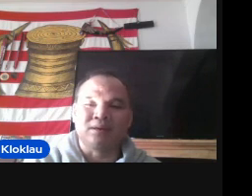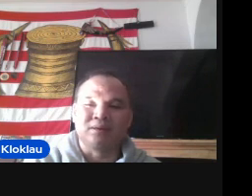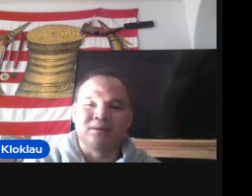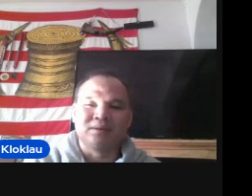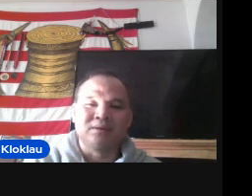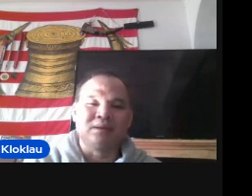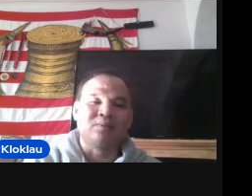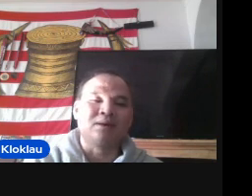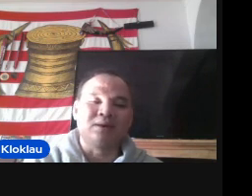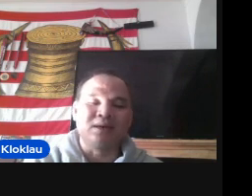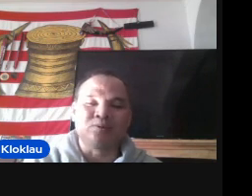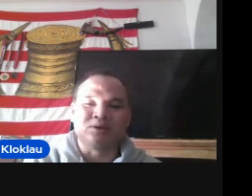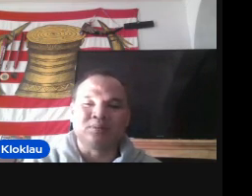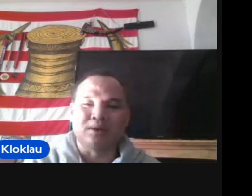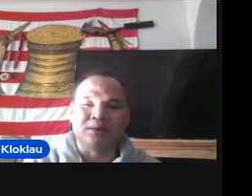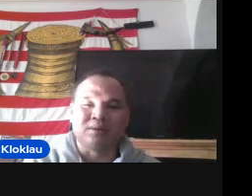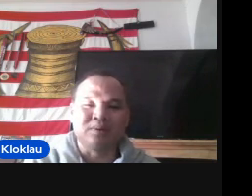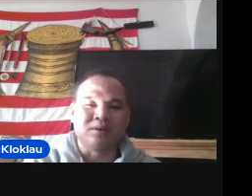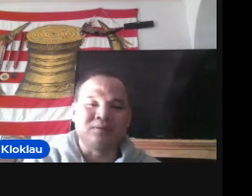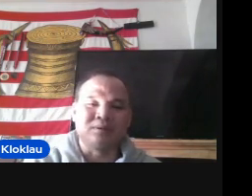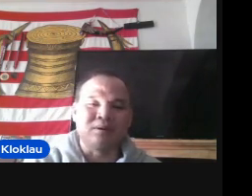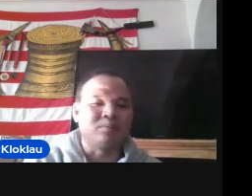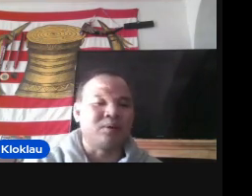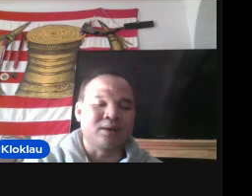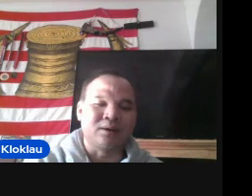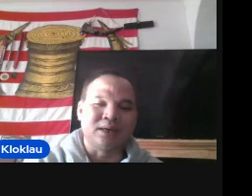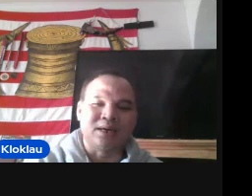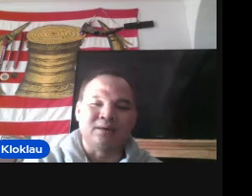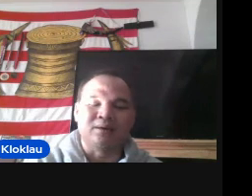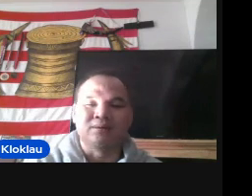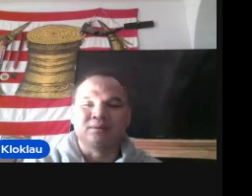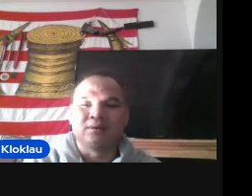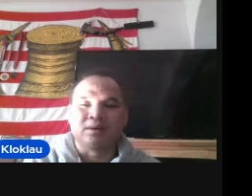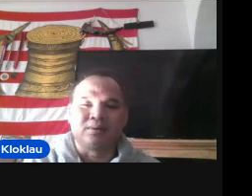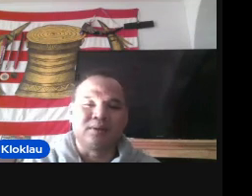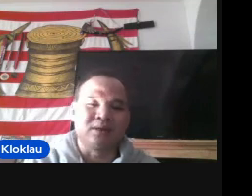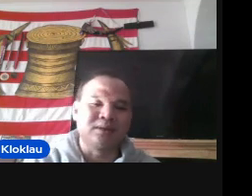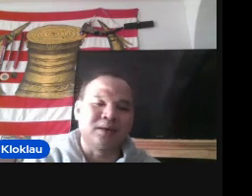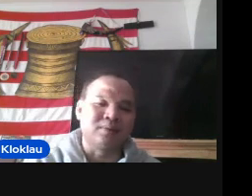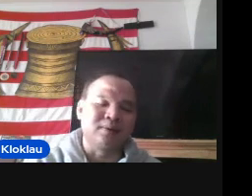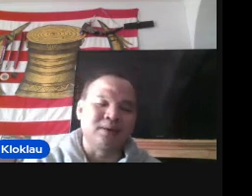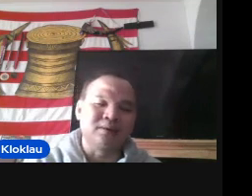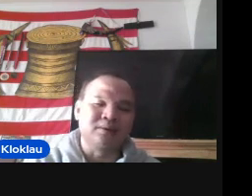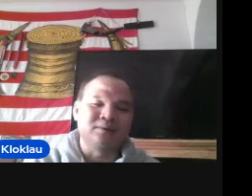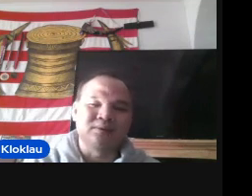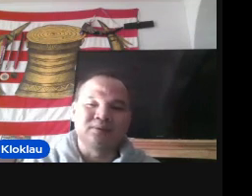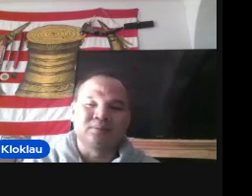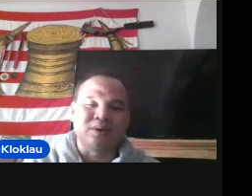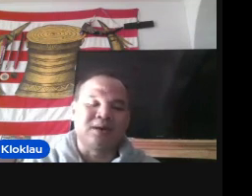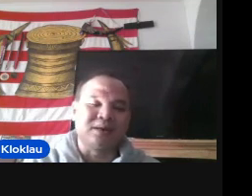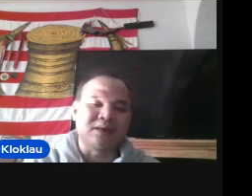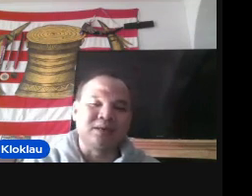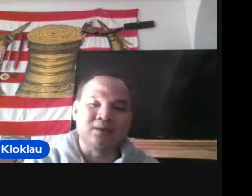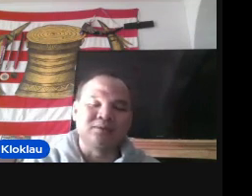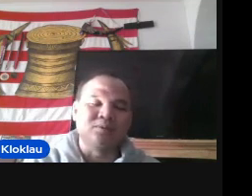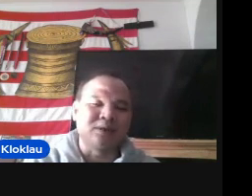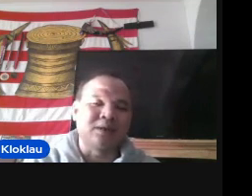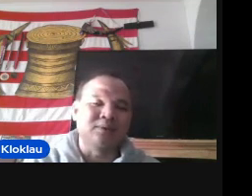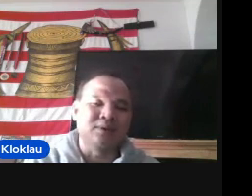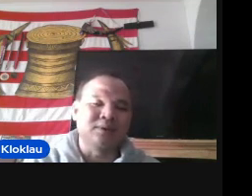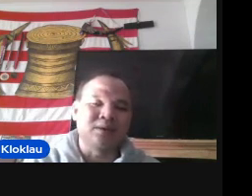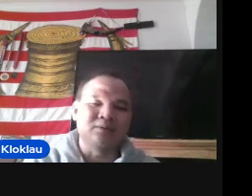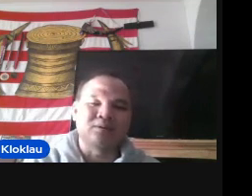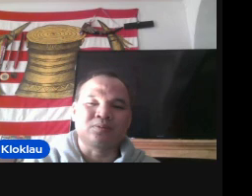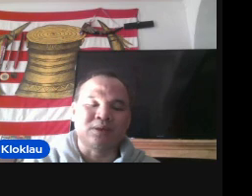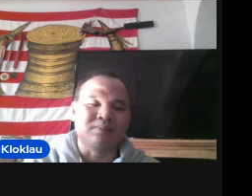ราเลยนี่เลยกว่าได้แล้วอยู่จีกว่าได้แต่ประโยชน์สุดเนี่ยเราปวดแค่แค่ไอ้เราคนนี้ที่กิจกว่าได้เลยปากาตายอะไรอยู่ต